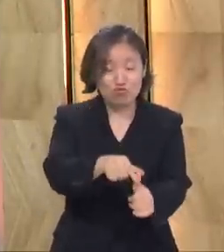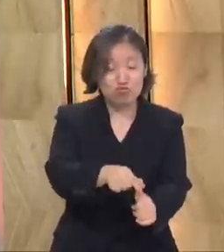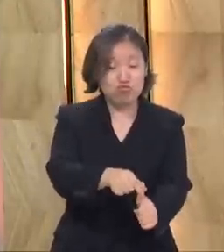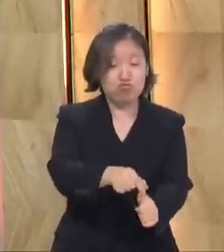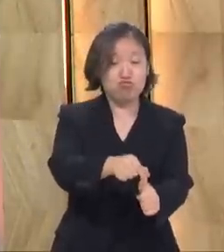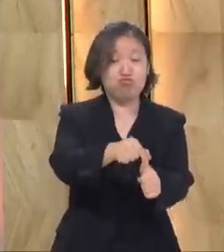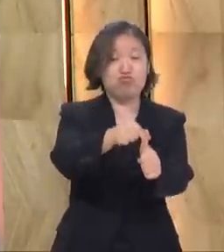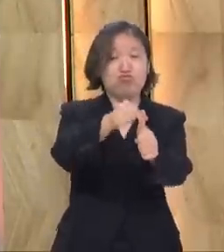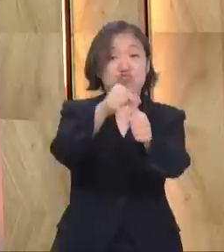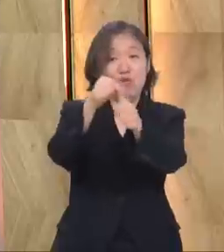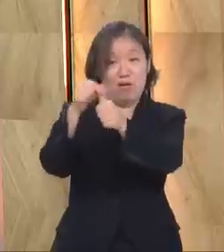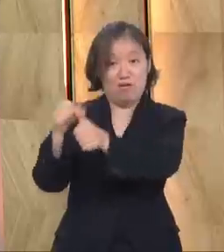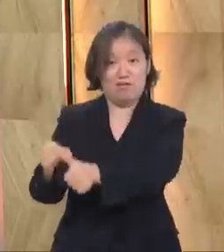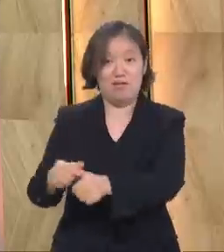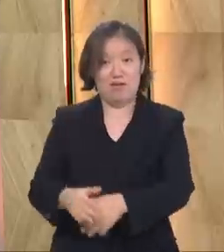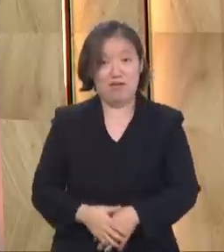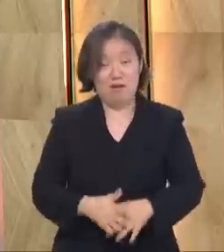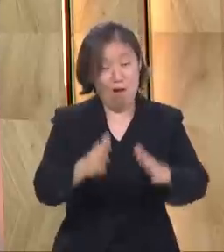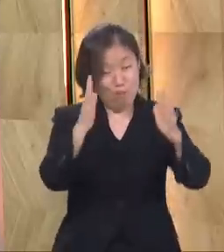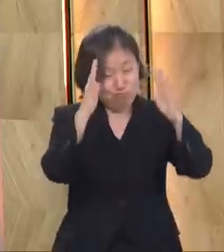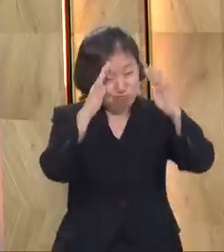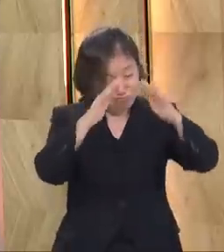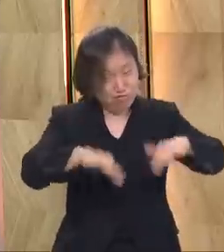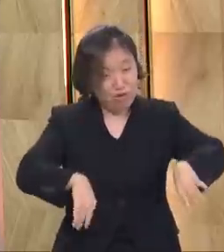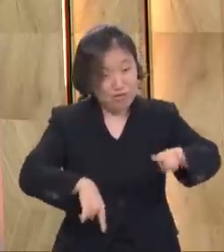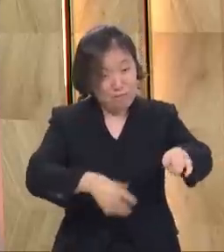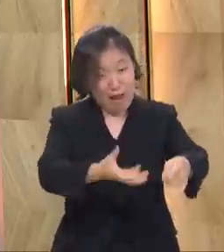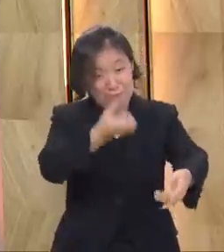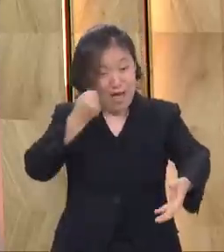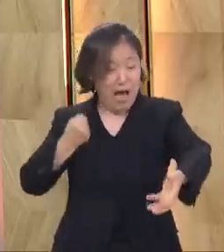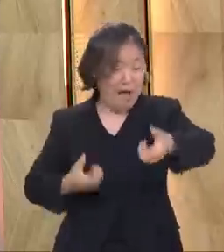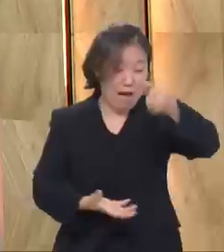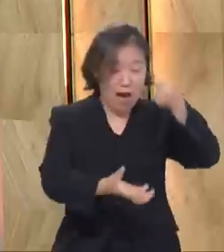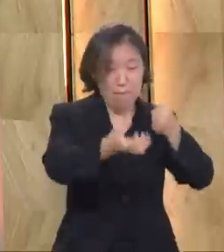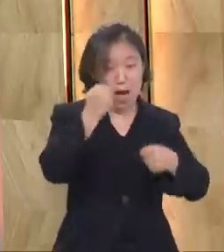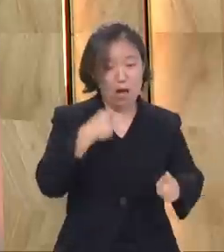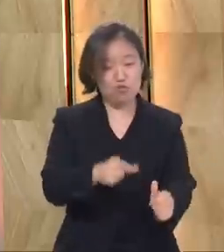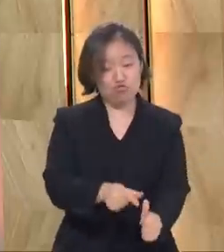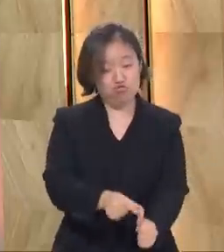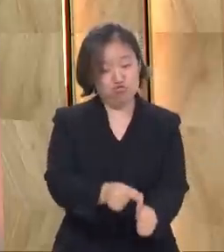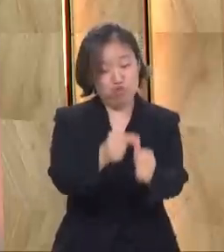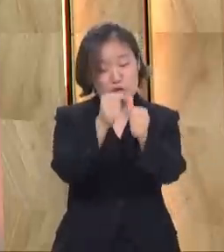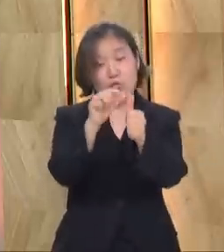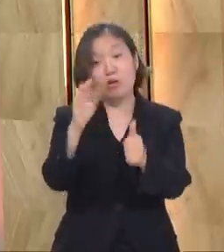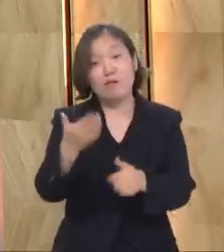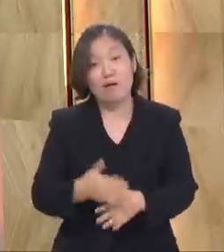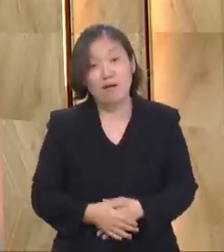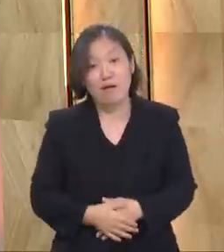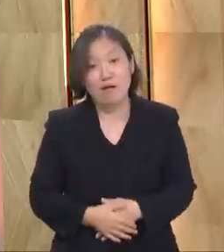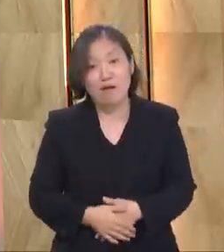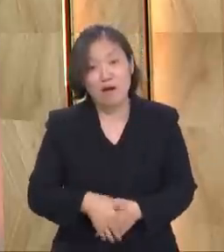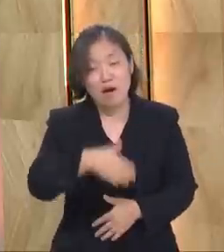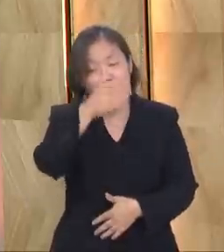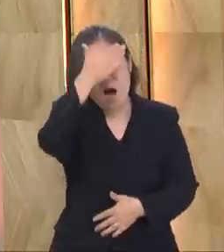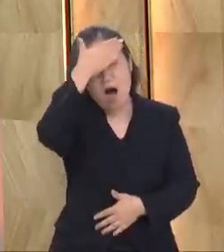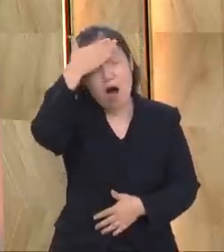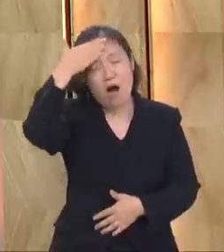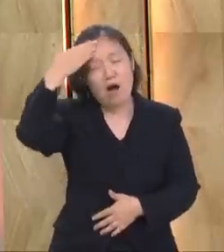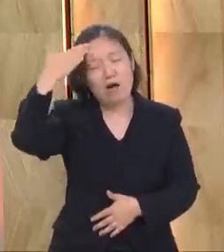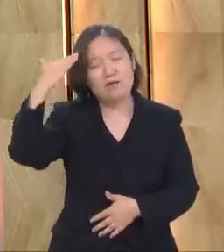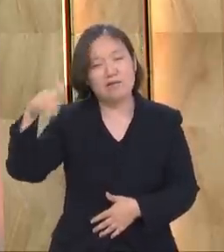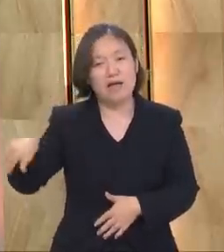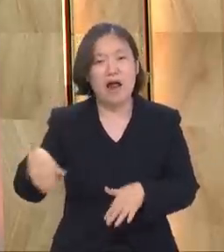안전한 곳으로 그 무너진 집 틈에서 구해내게 됩니다 살았다